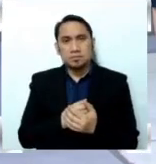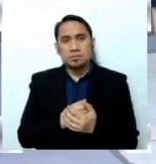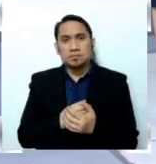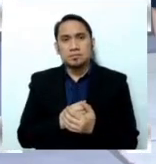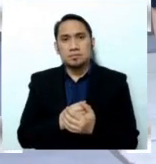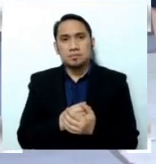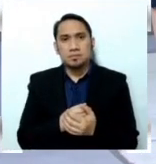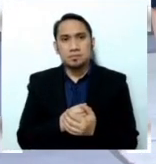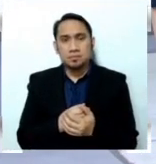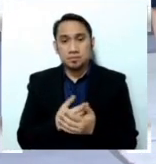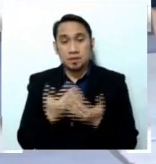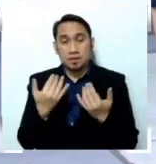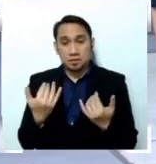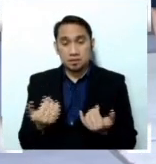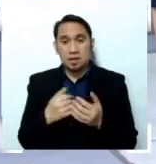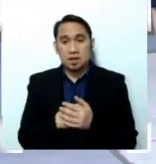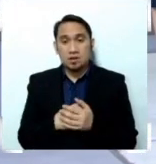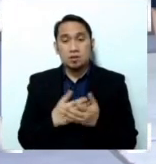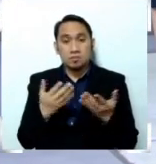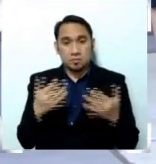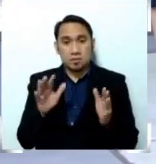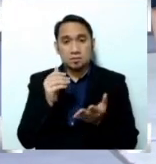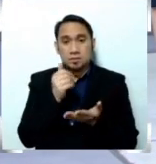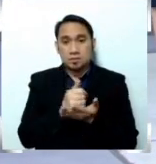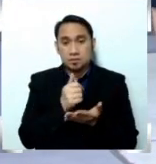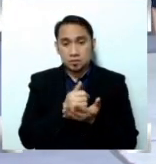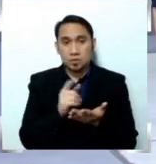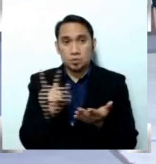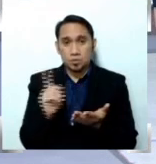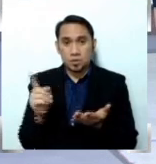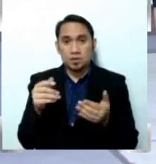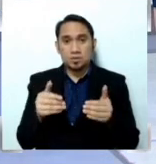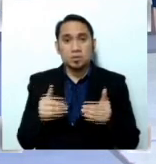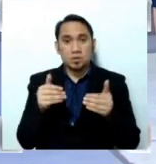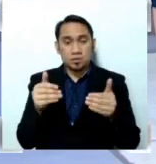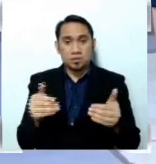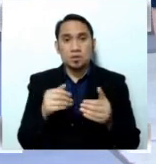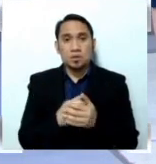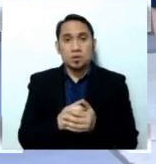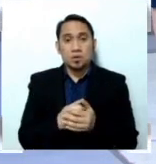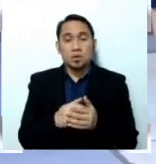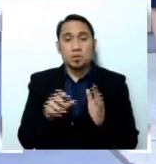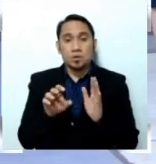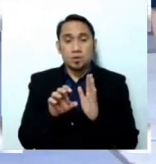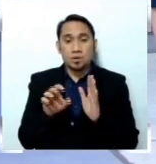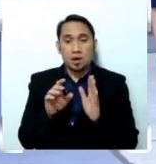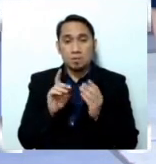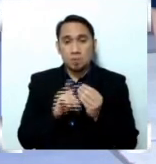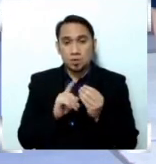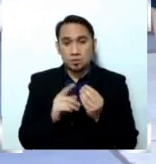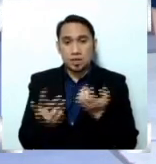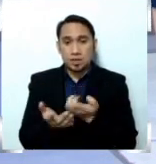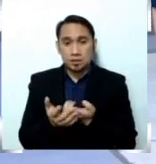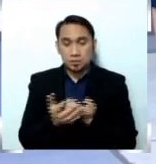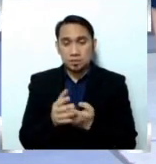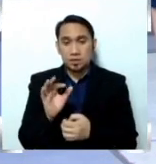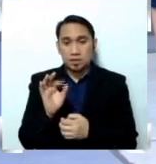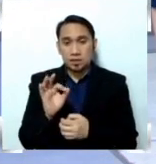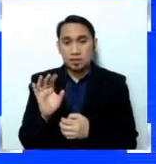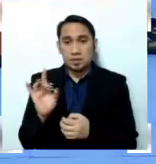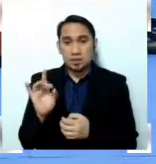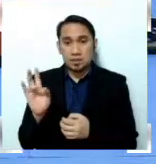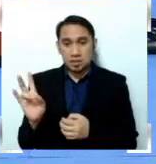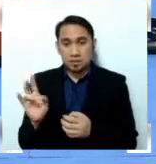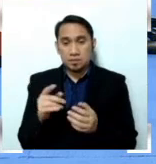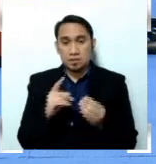Lusot na sa second reading ng Kamara ang resolusyong nagsusulong na amyendahan ang economic provisions ng 1987 Konstitusyon. Batay